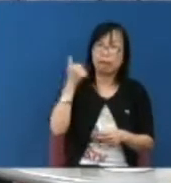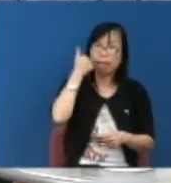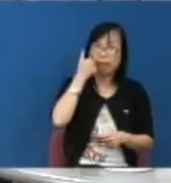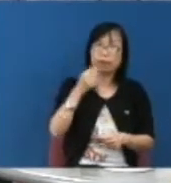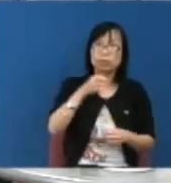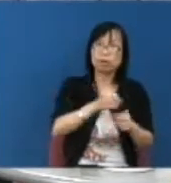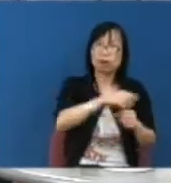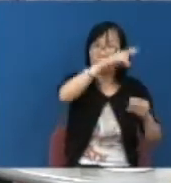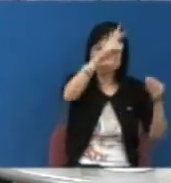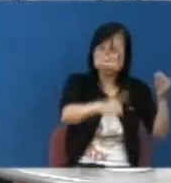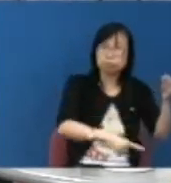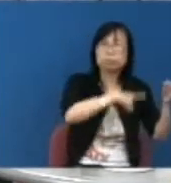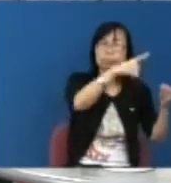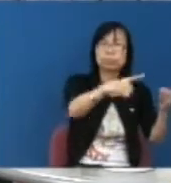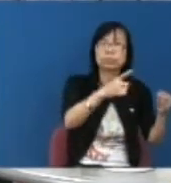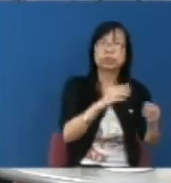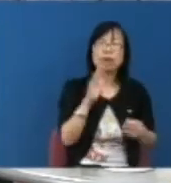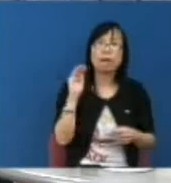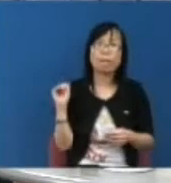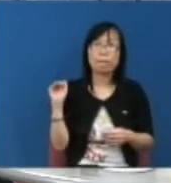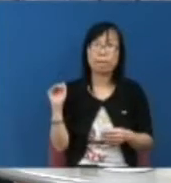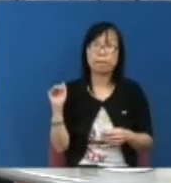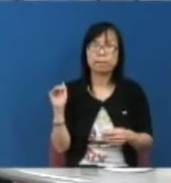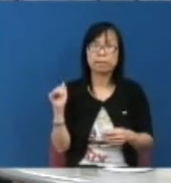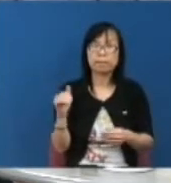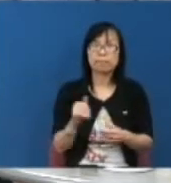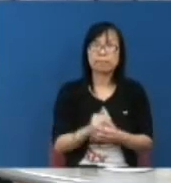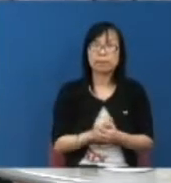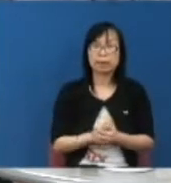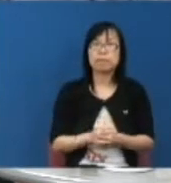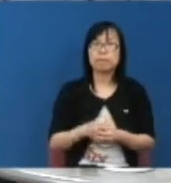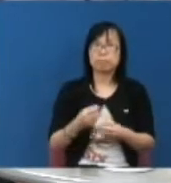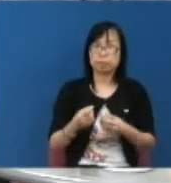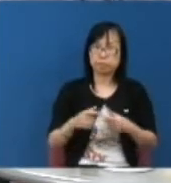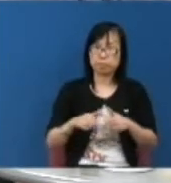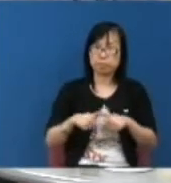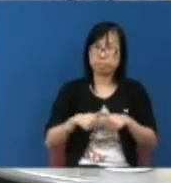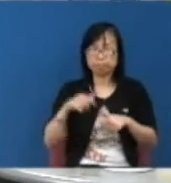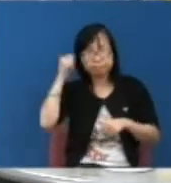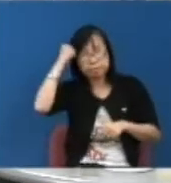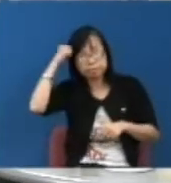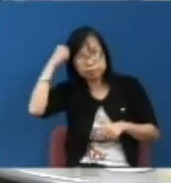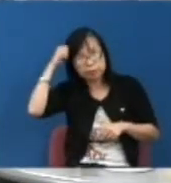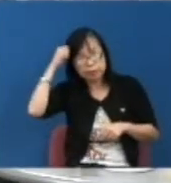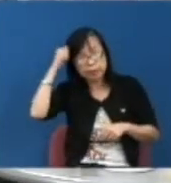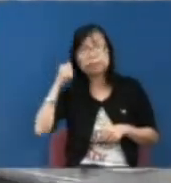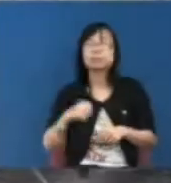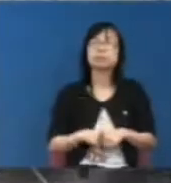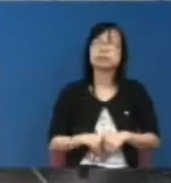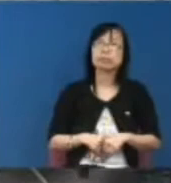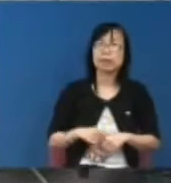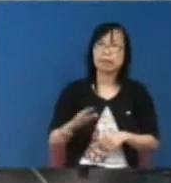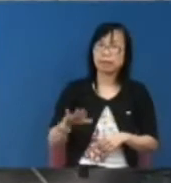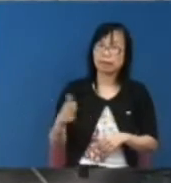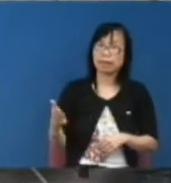是可以運作，這個就可能要花一些心思去想了，這個 明白明白，不過